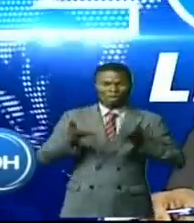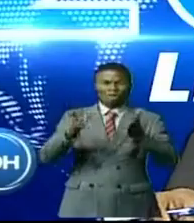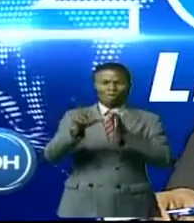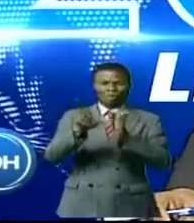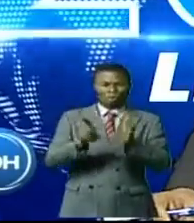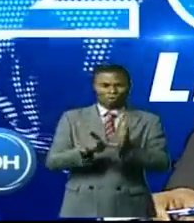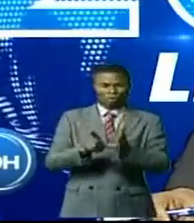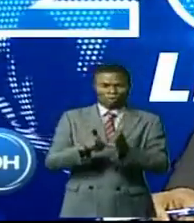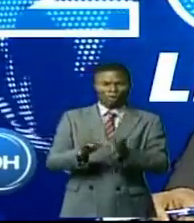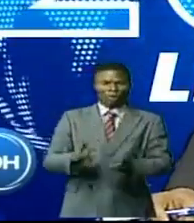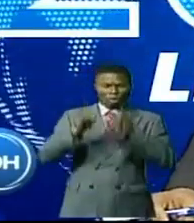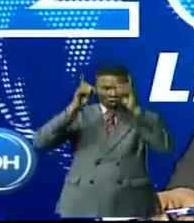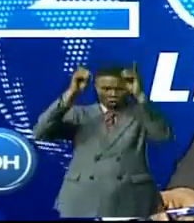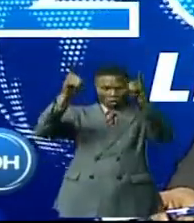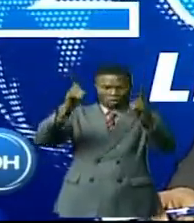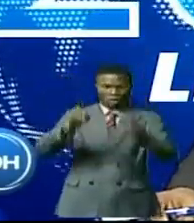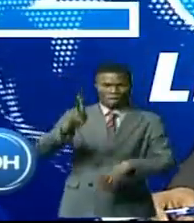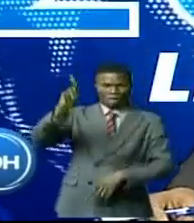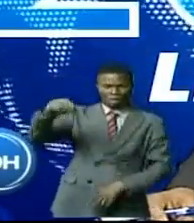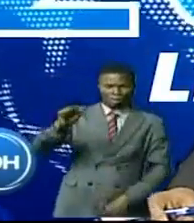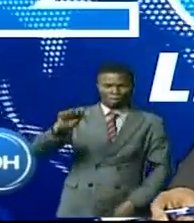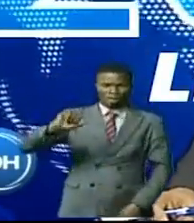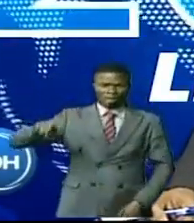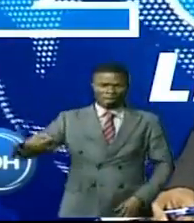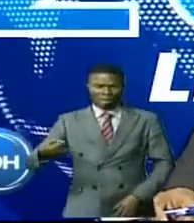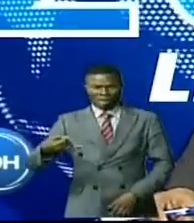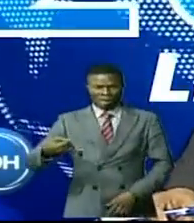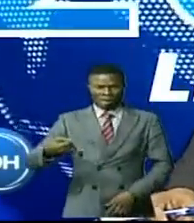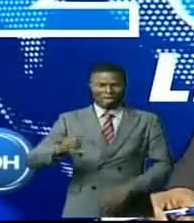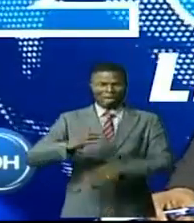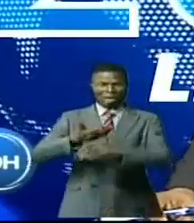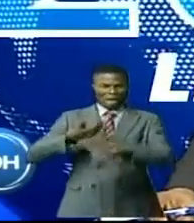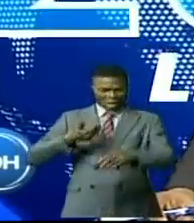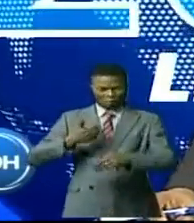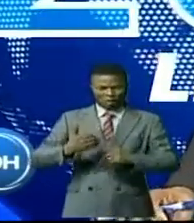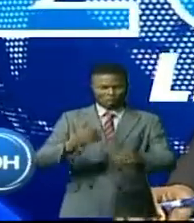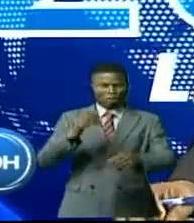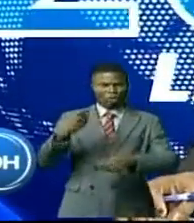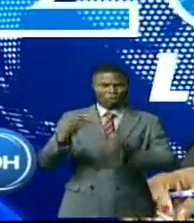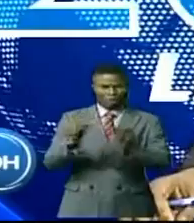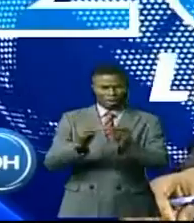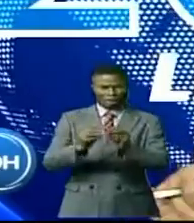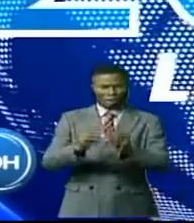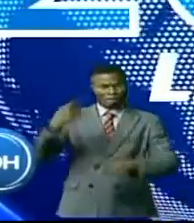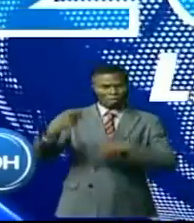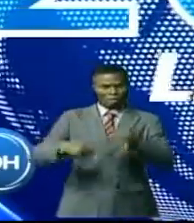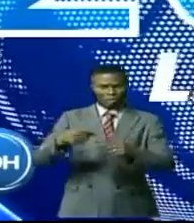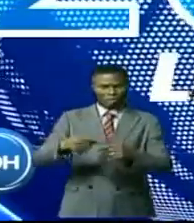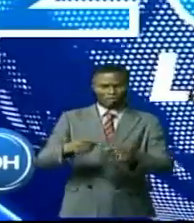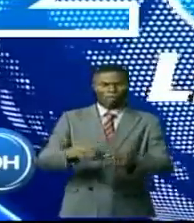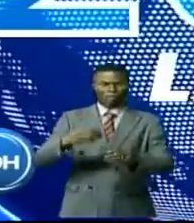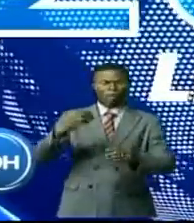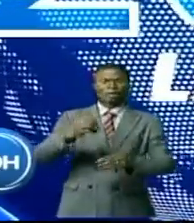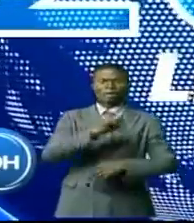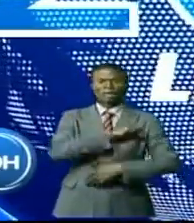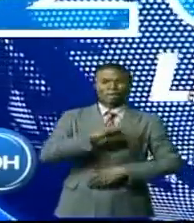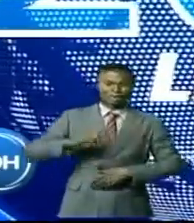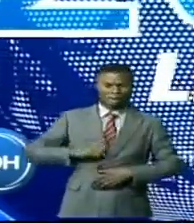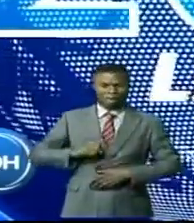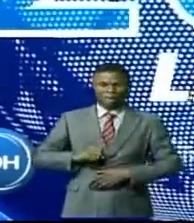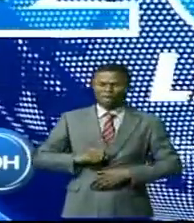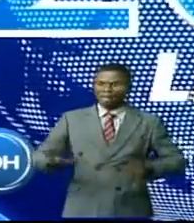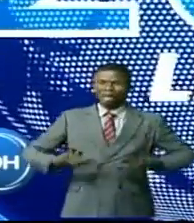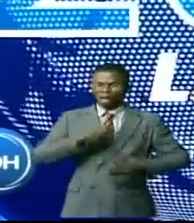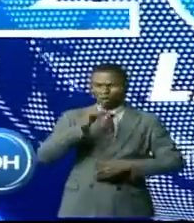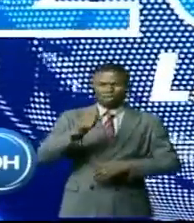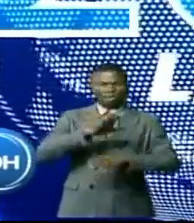été renvoyée à la PAJ avant de revenir à la plénière pour le débat. La Chambre haute fustige tout de même le retard pris dans